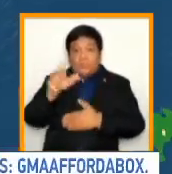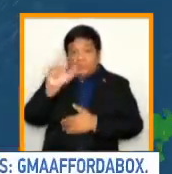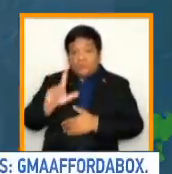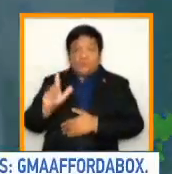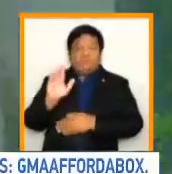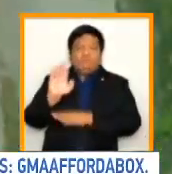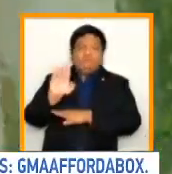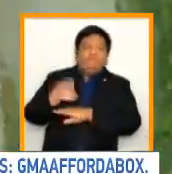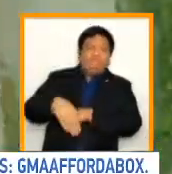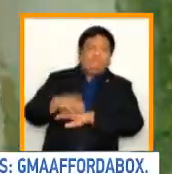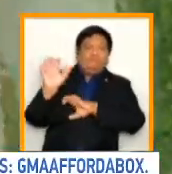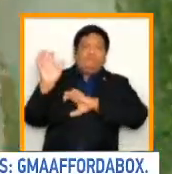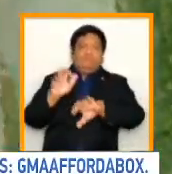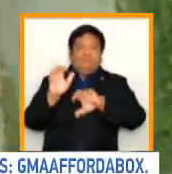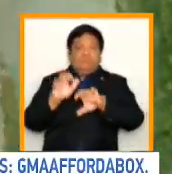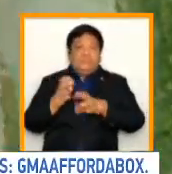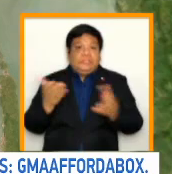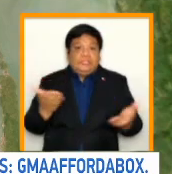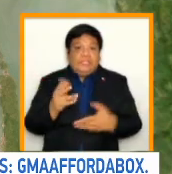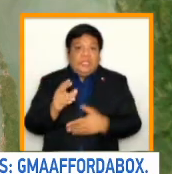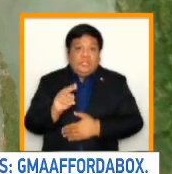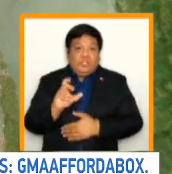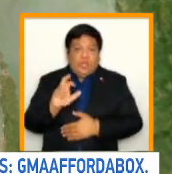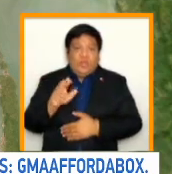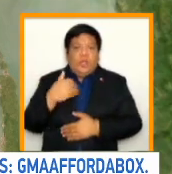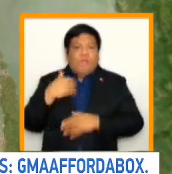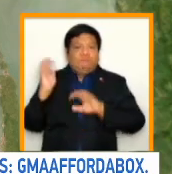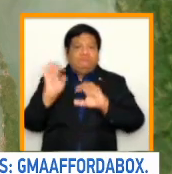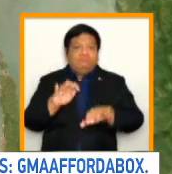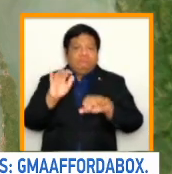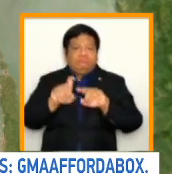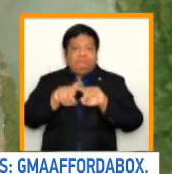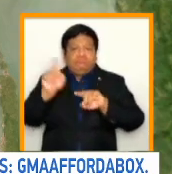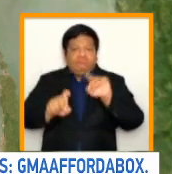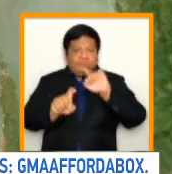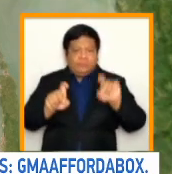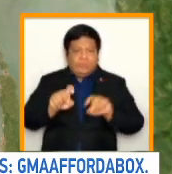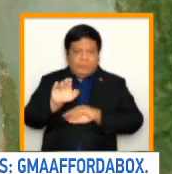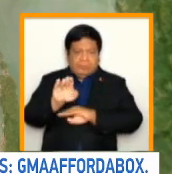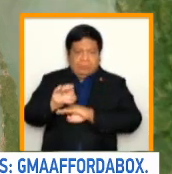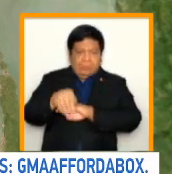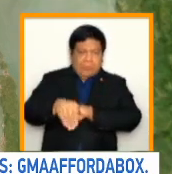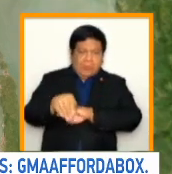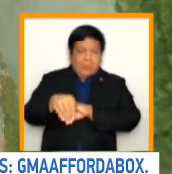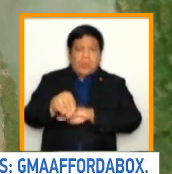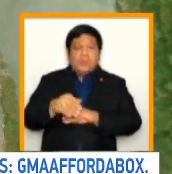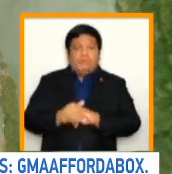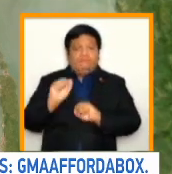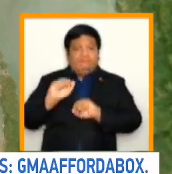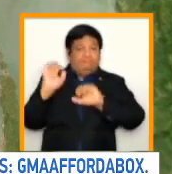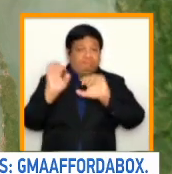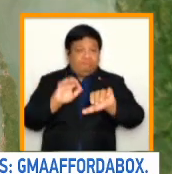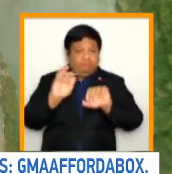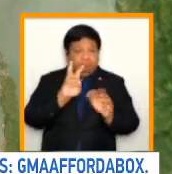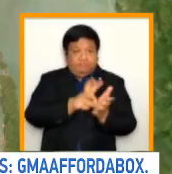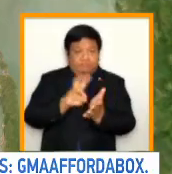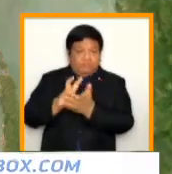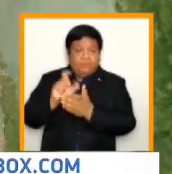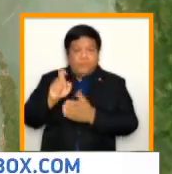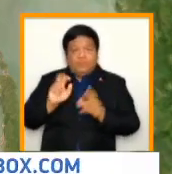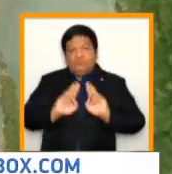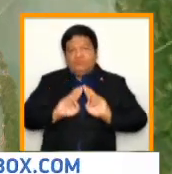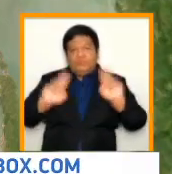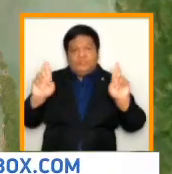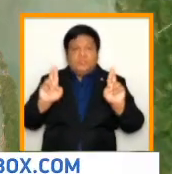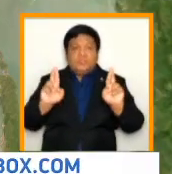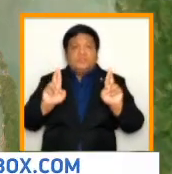Metro Manila, may chance rin ng thunderstorm sa hapon o gabi. Posibleng malakas na ulan sa ilang bahagi, kaya maging I am ready. Buong